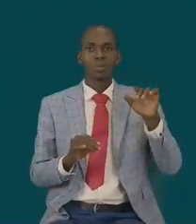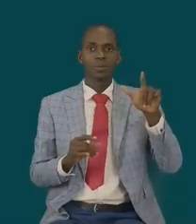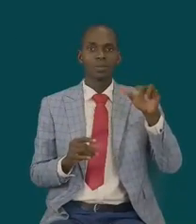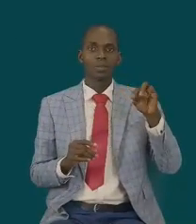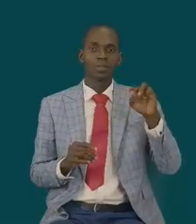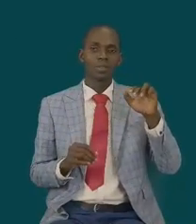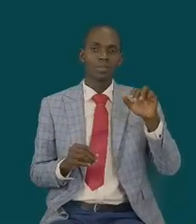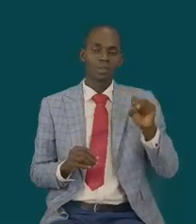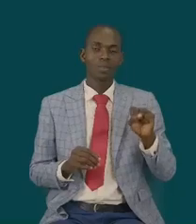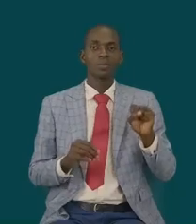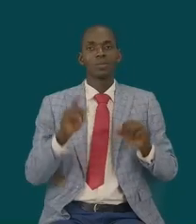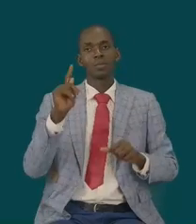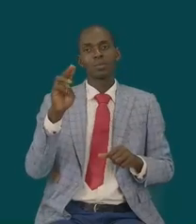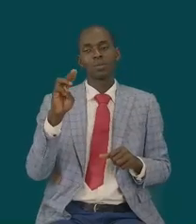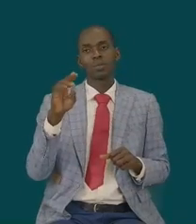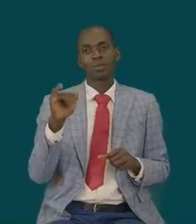Gloire à Dieu.